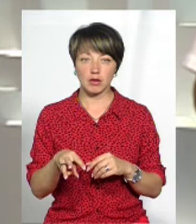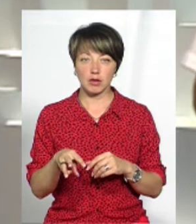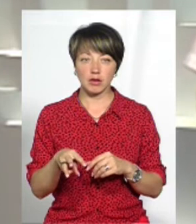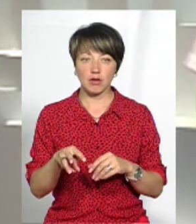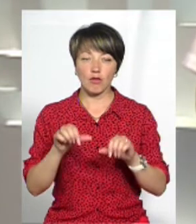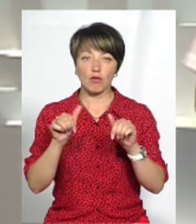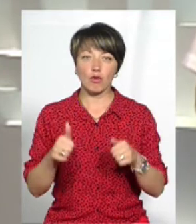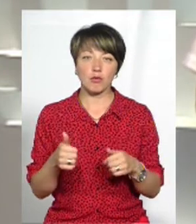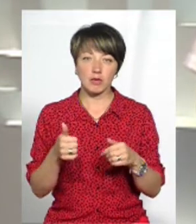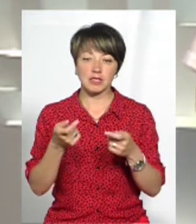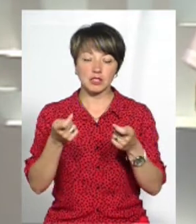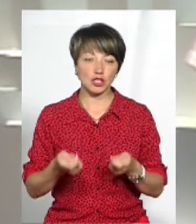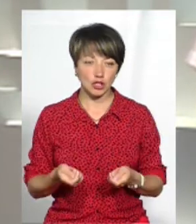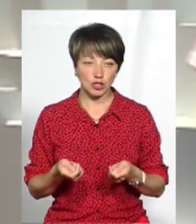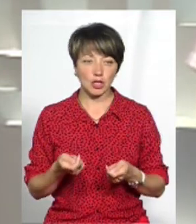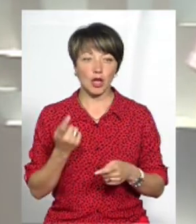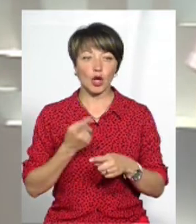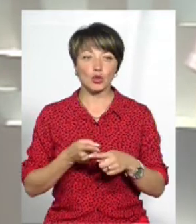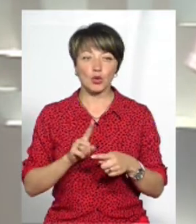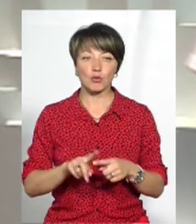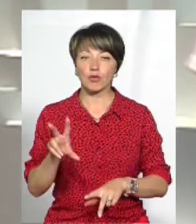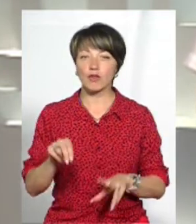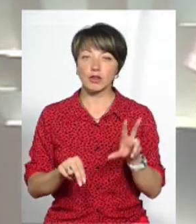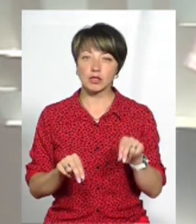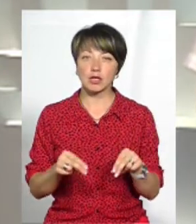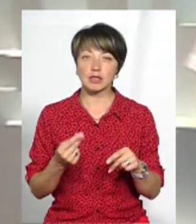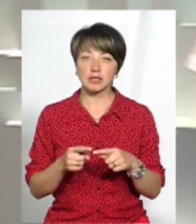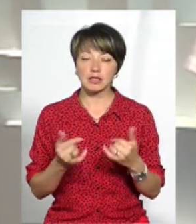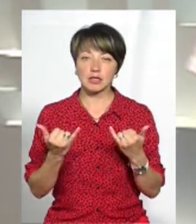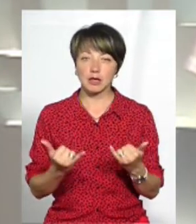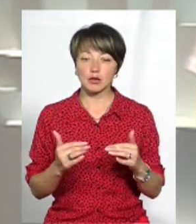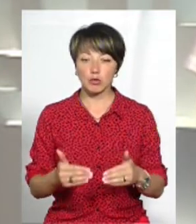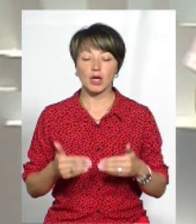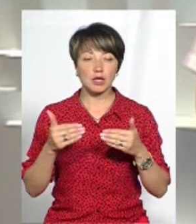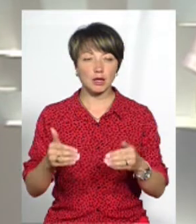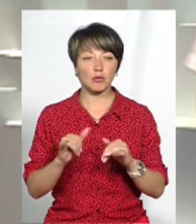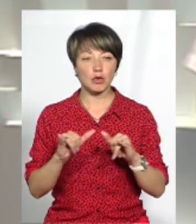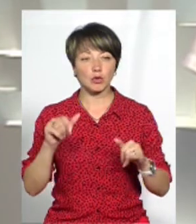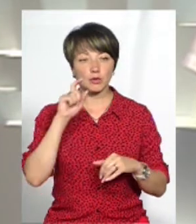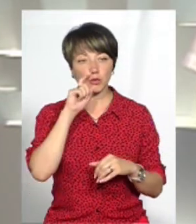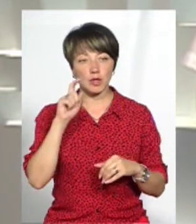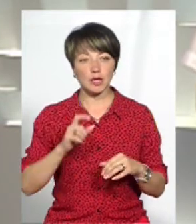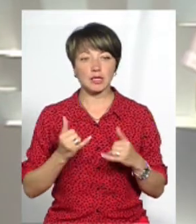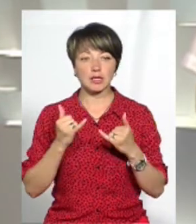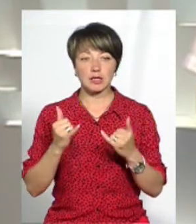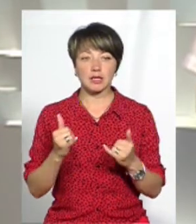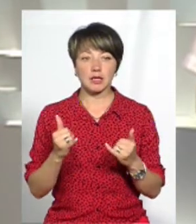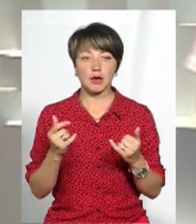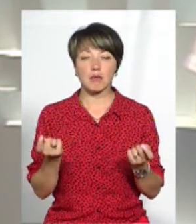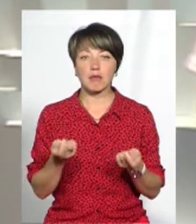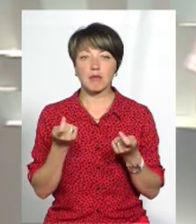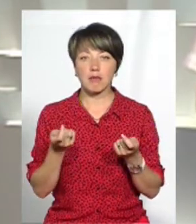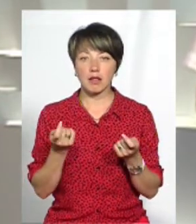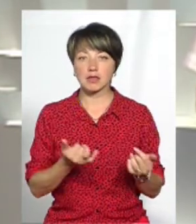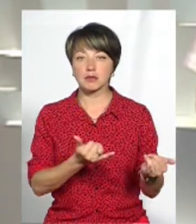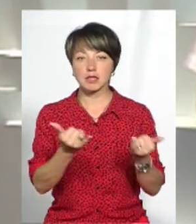в формі віртуальної знижки. Тому я рахую, що це на даному етапі розвитку України для малоімущих